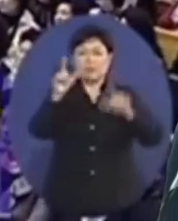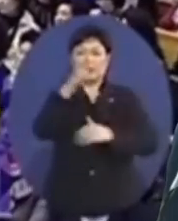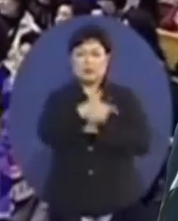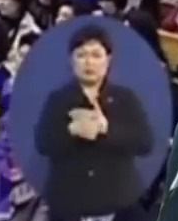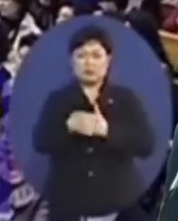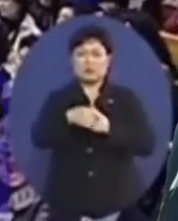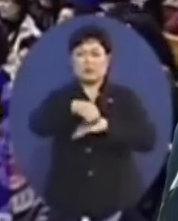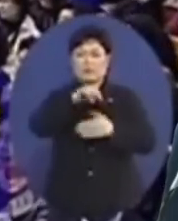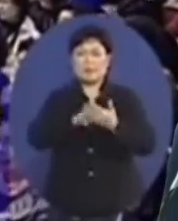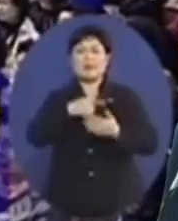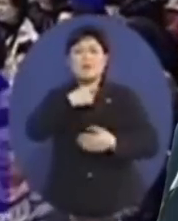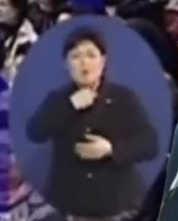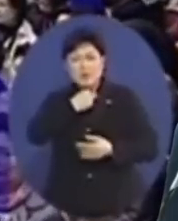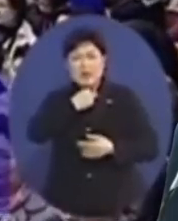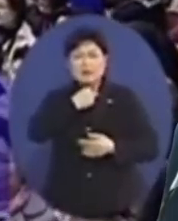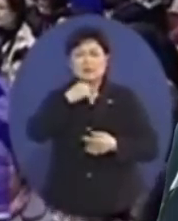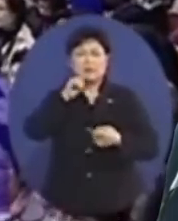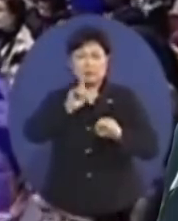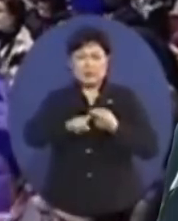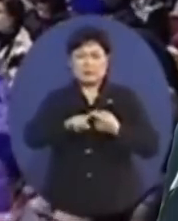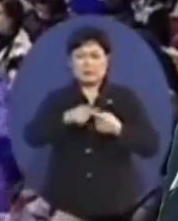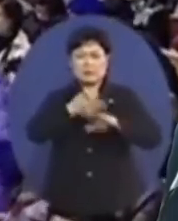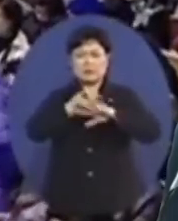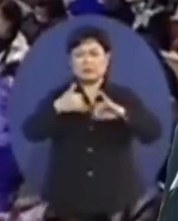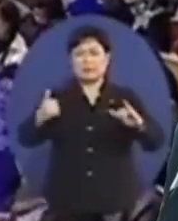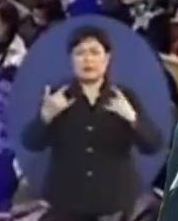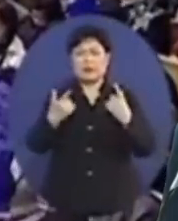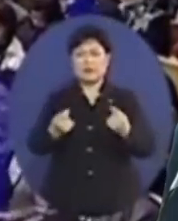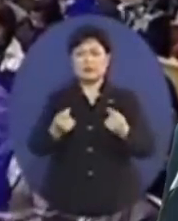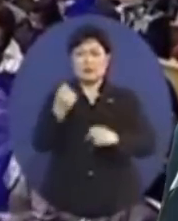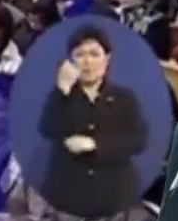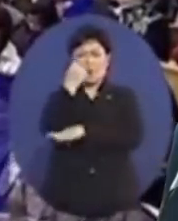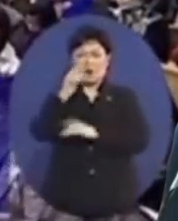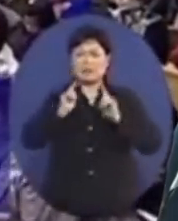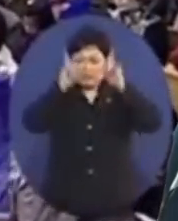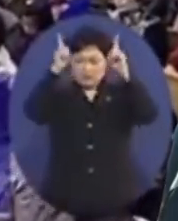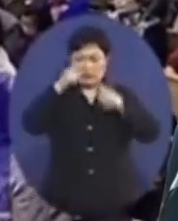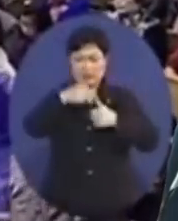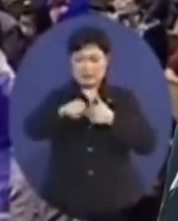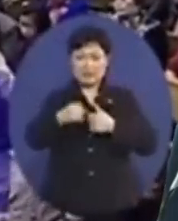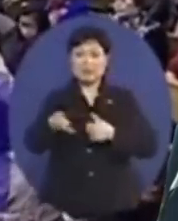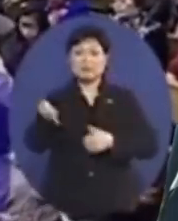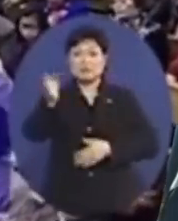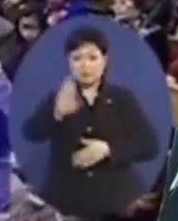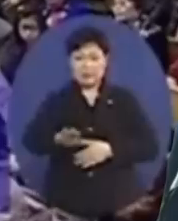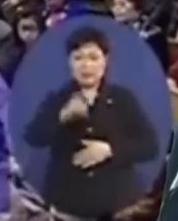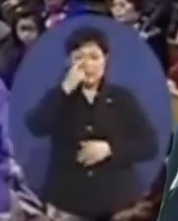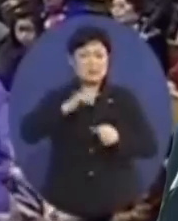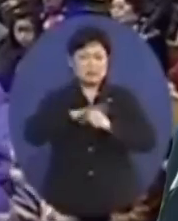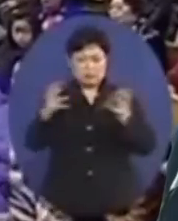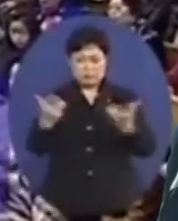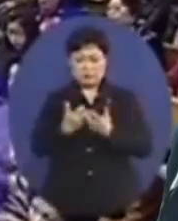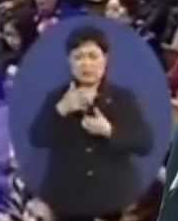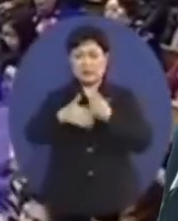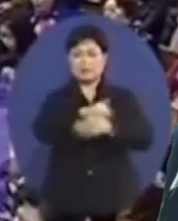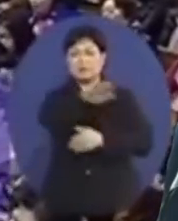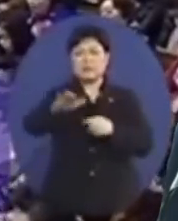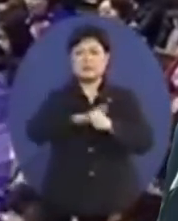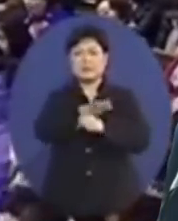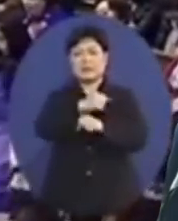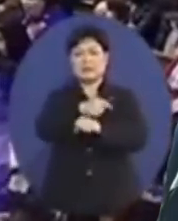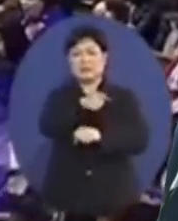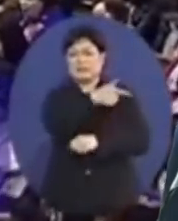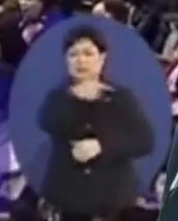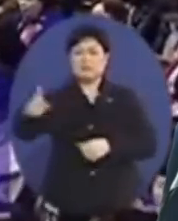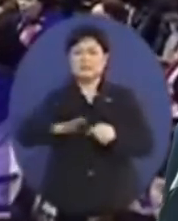육체와 마음을 원하는 것을 하여 다른 이들과 같이 본질상 진노의 자녀이더니 긍휼이 풍성하신 하나님이 우리를 사랑하신 그